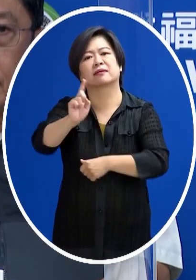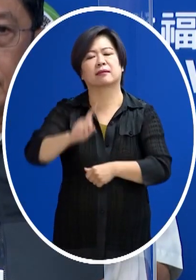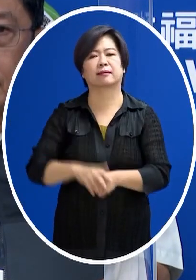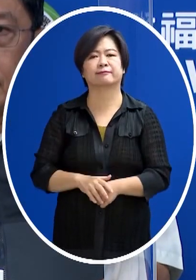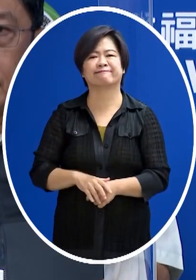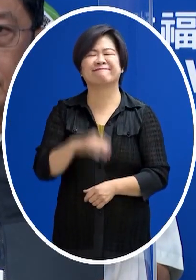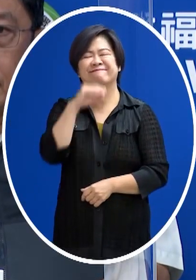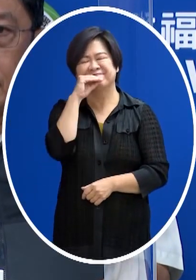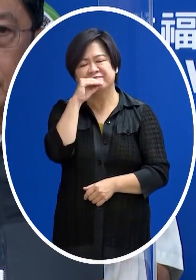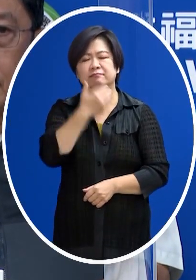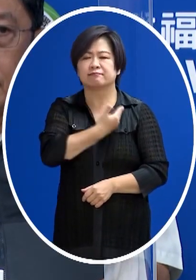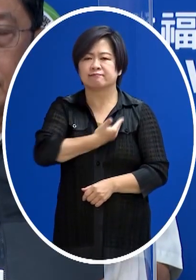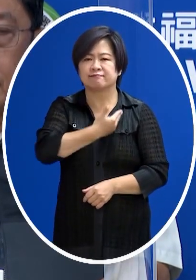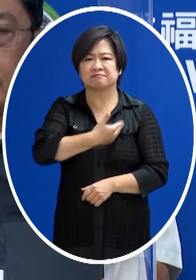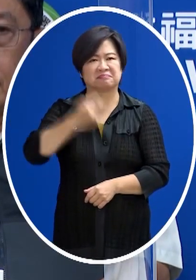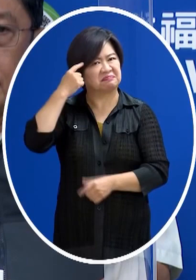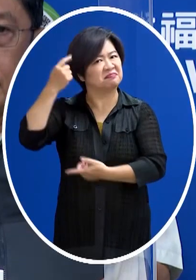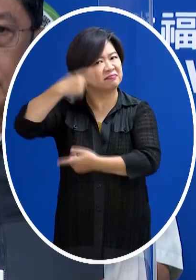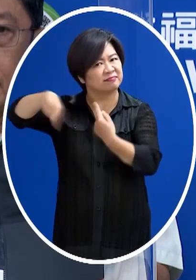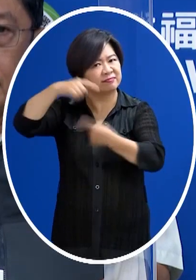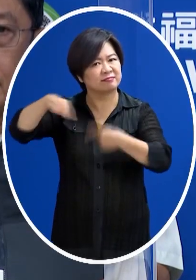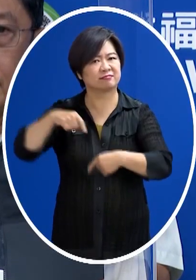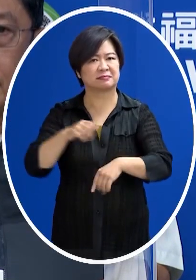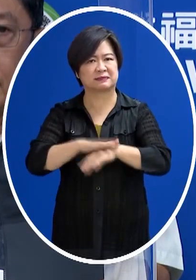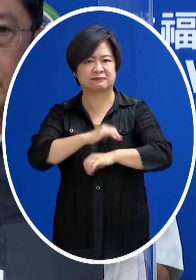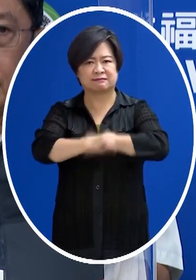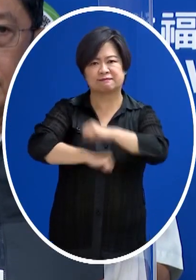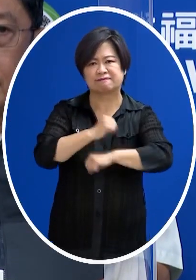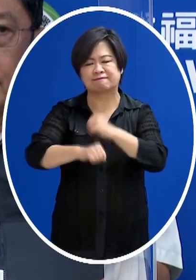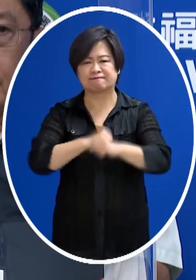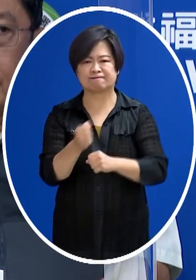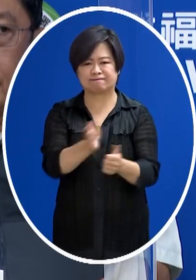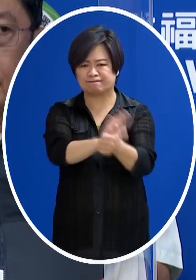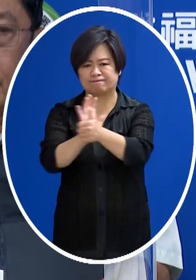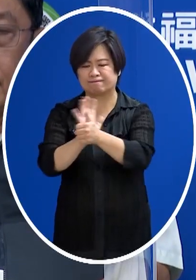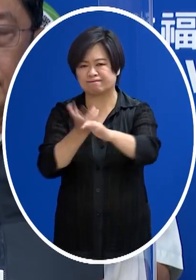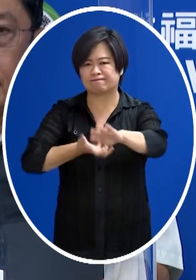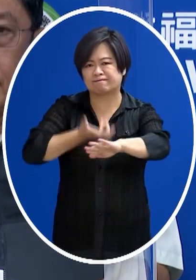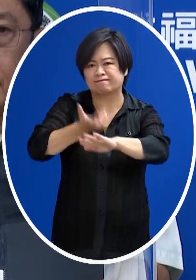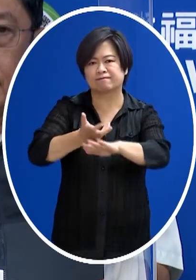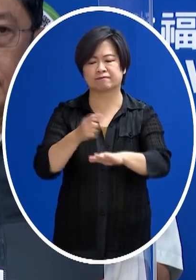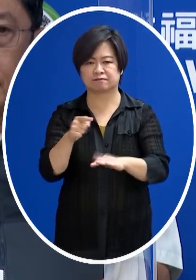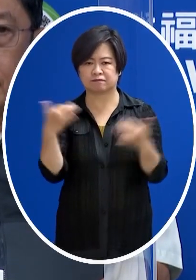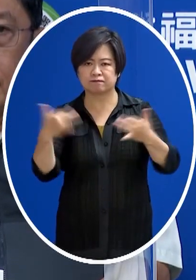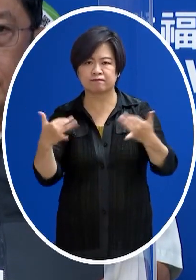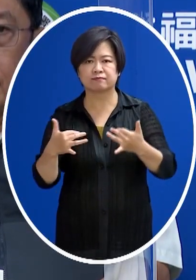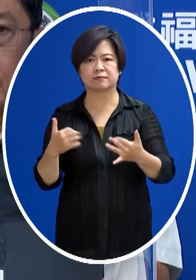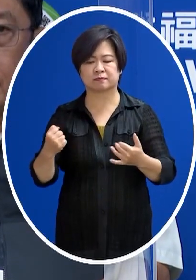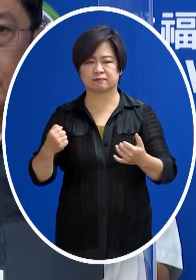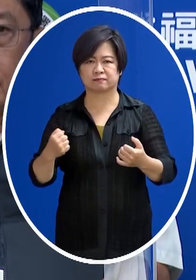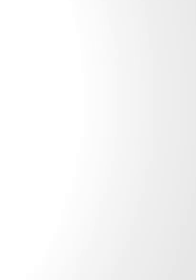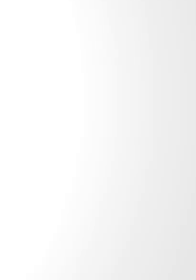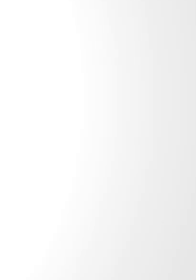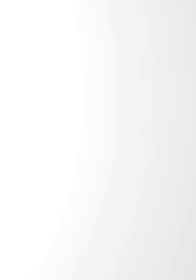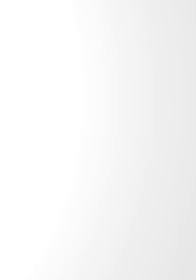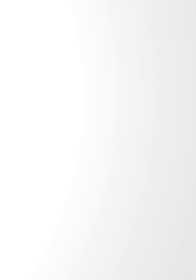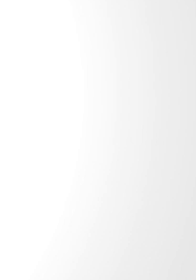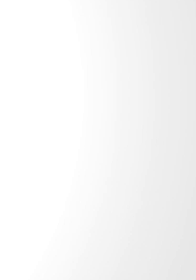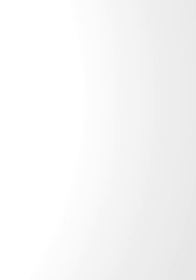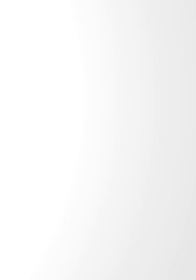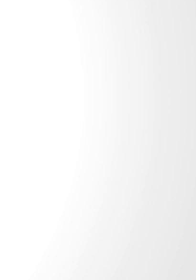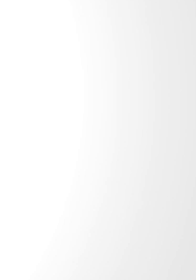们都是头脑在动，手脚并用，所以能够把这一段的问题疫情都能够控制住。